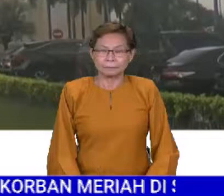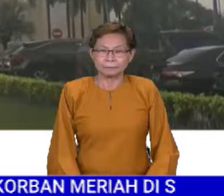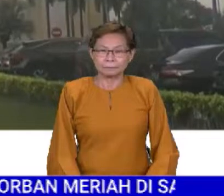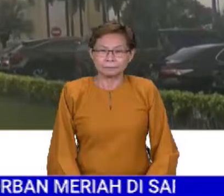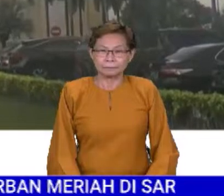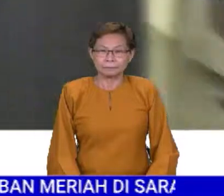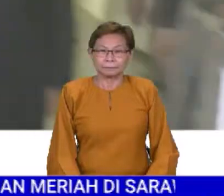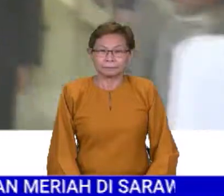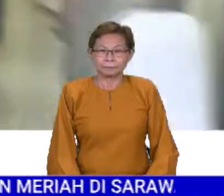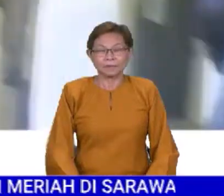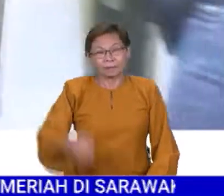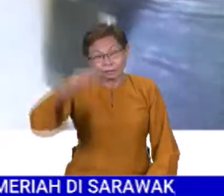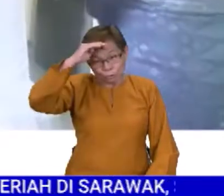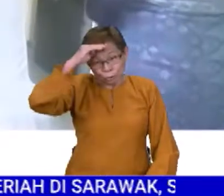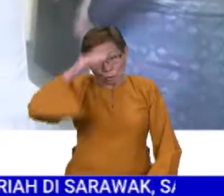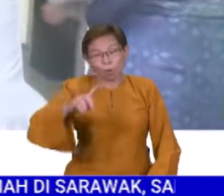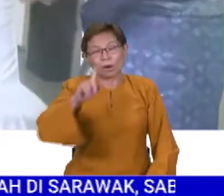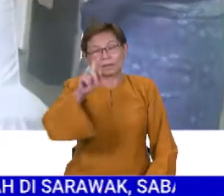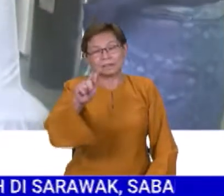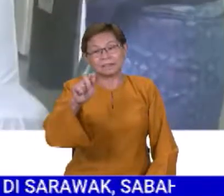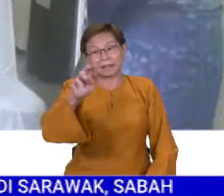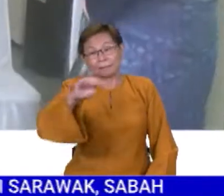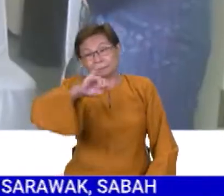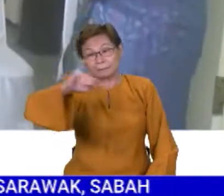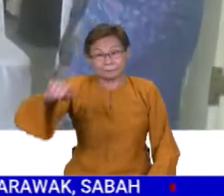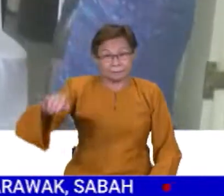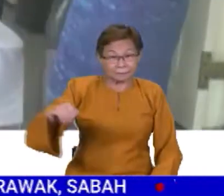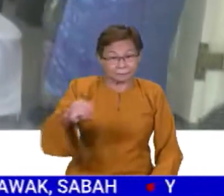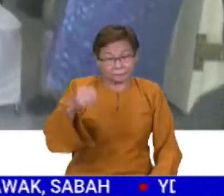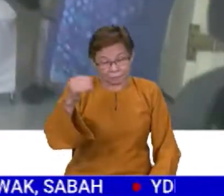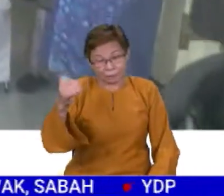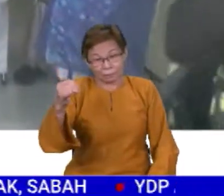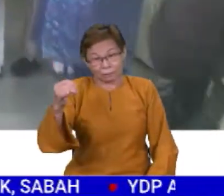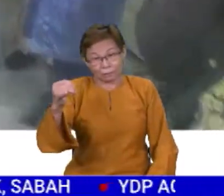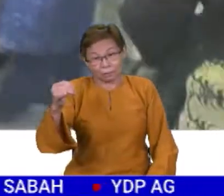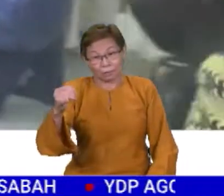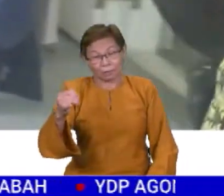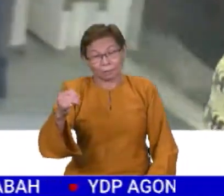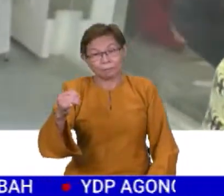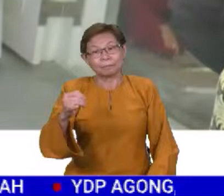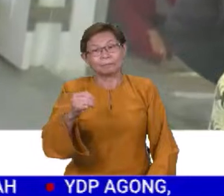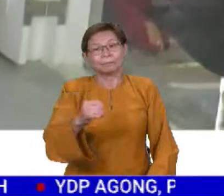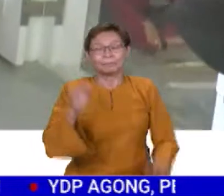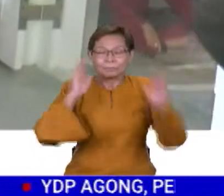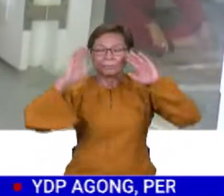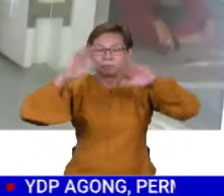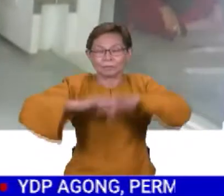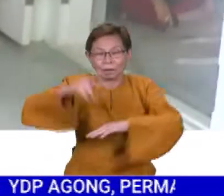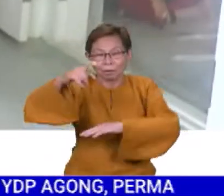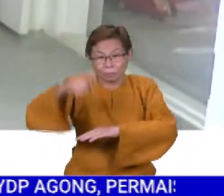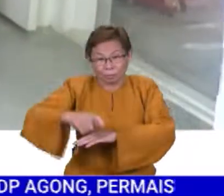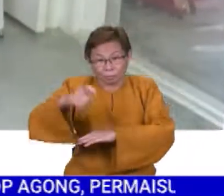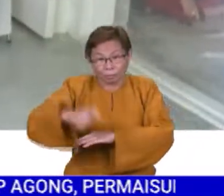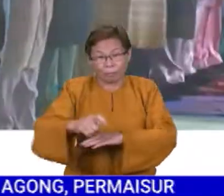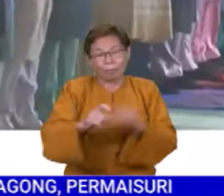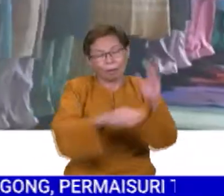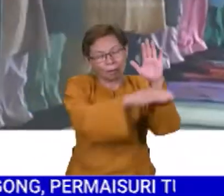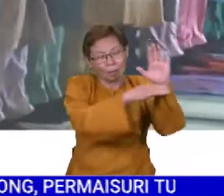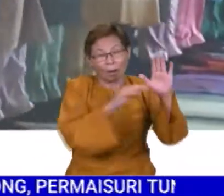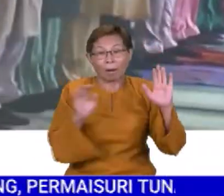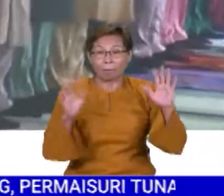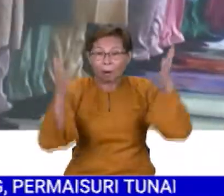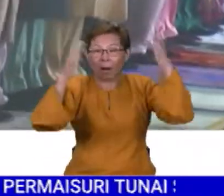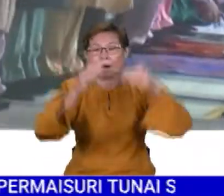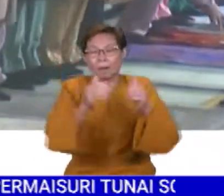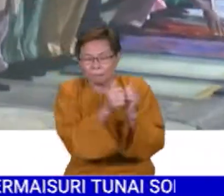Arif di Johor pemangku Raja Johor tunku mahkota Ismail Sultan Ibrahim menunaikan solat sunat Aidil Adha bersama